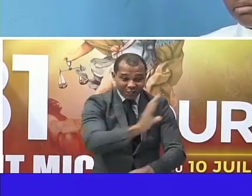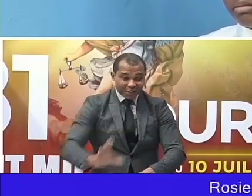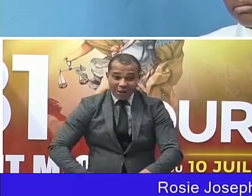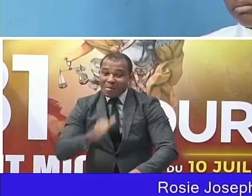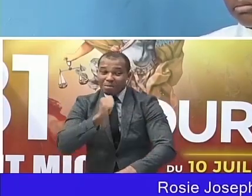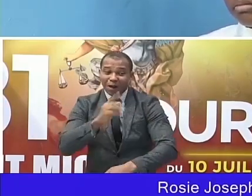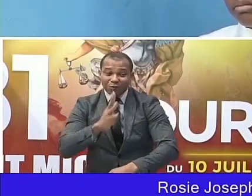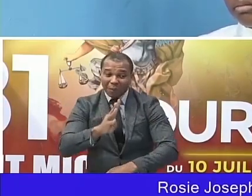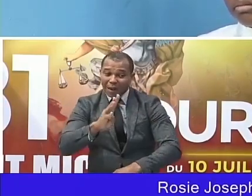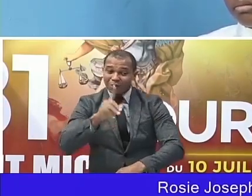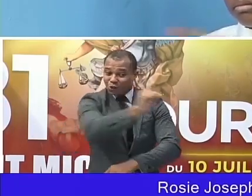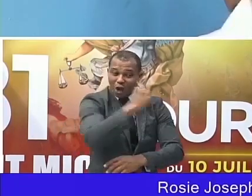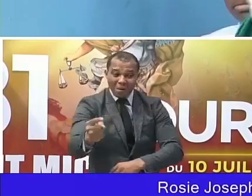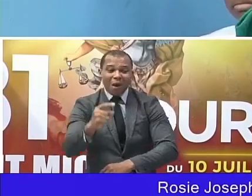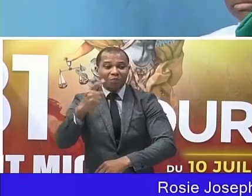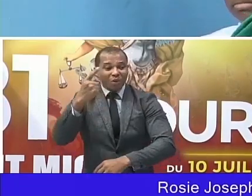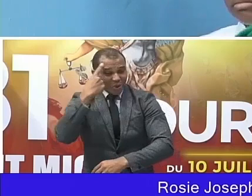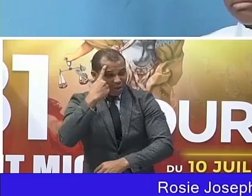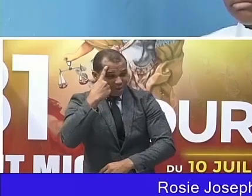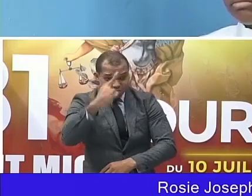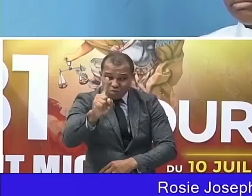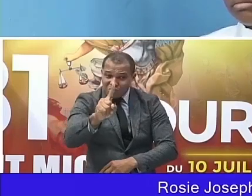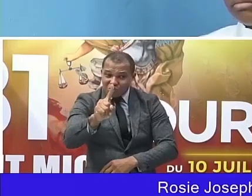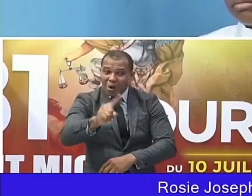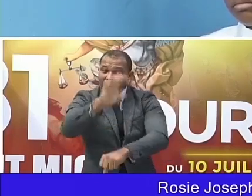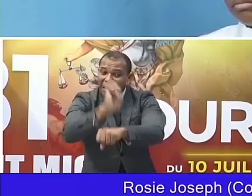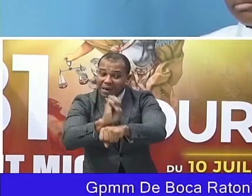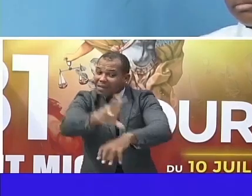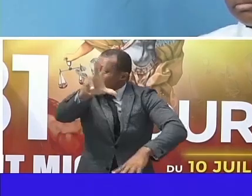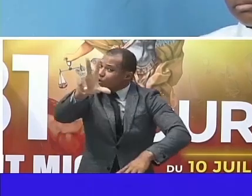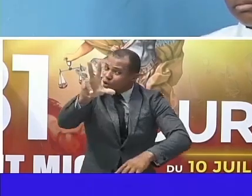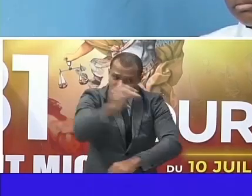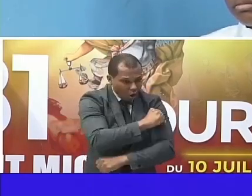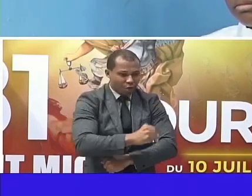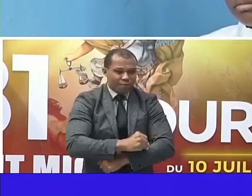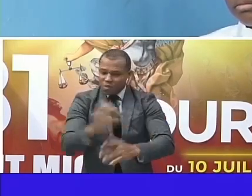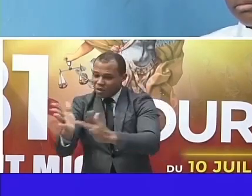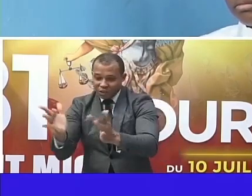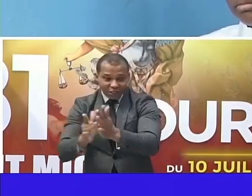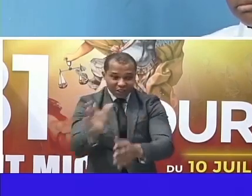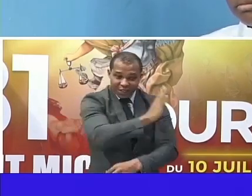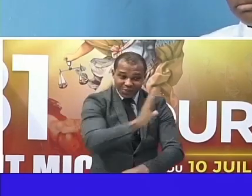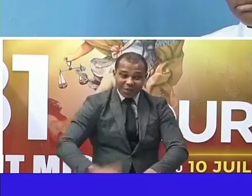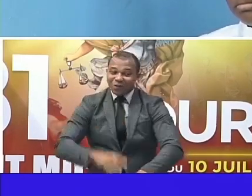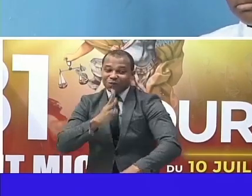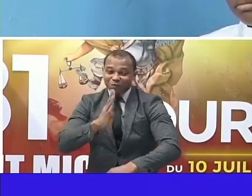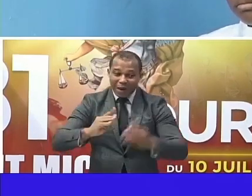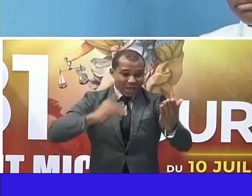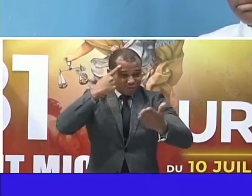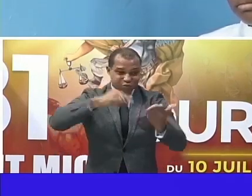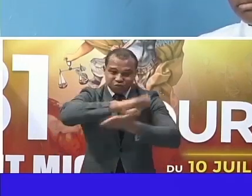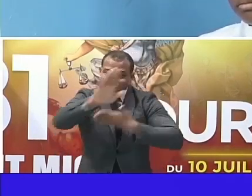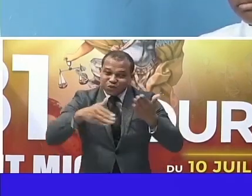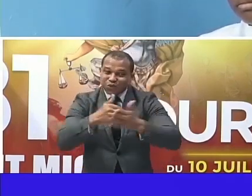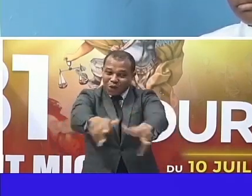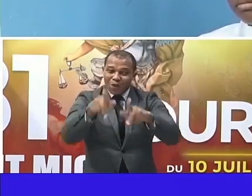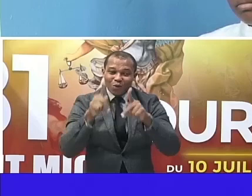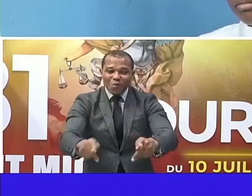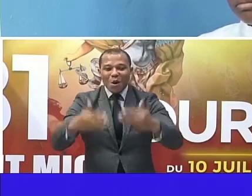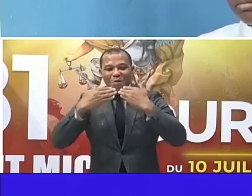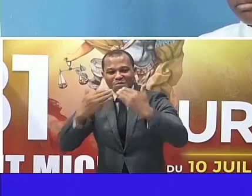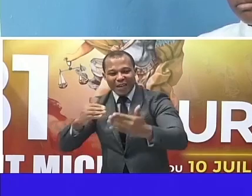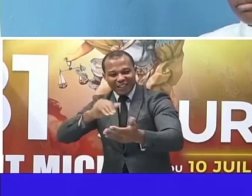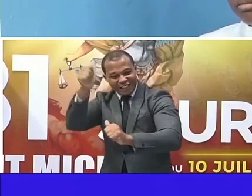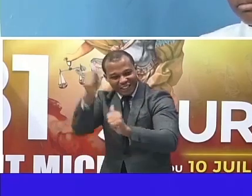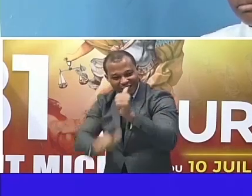et il rappelait l'église là pour pas jamais oublier que li c'est sel terre, li c'est lumière terre. Merci à chaque